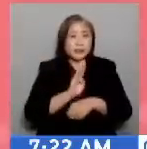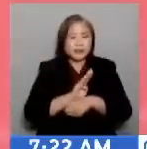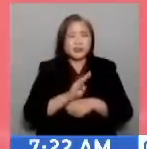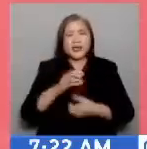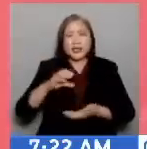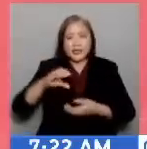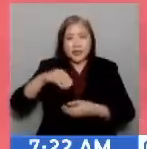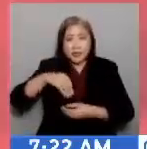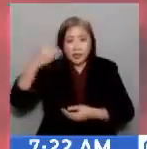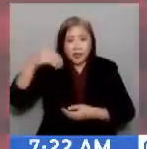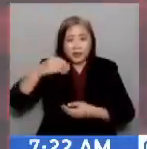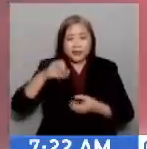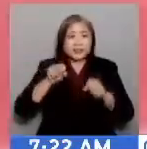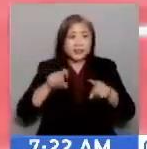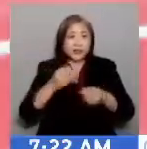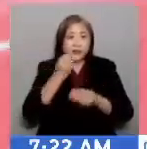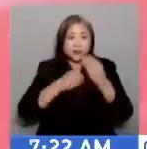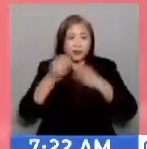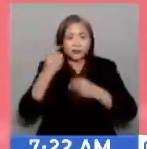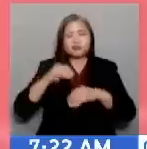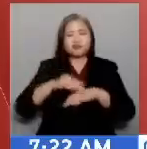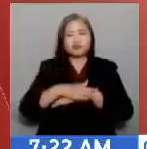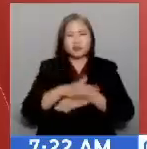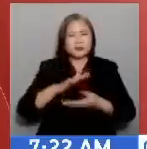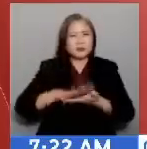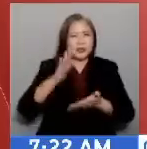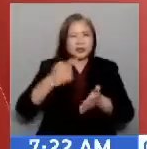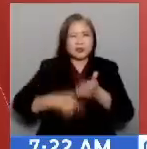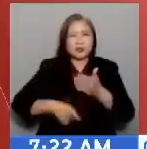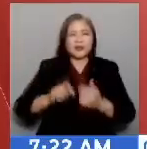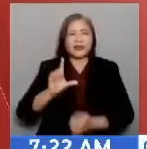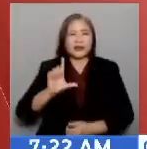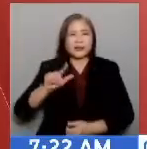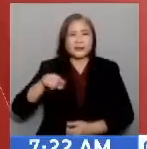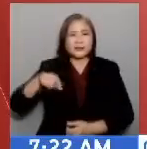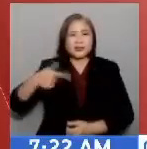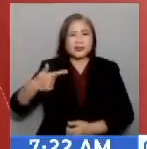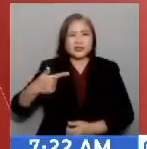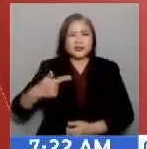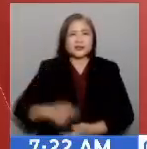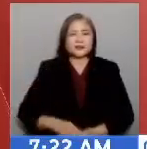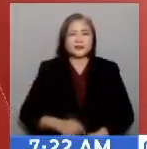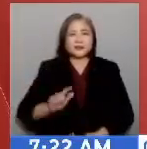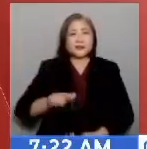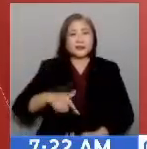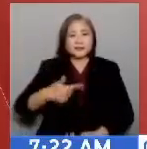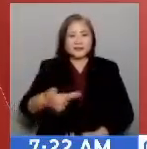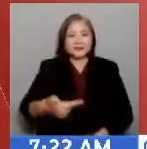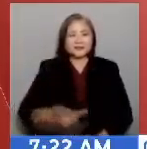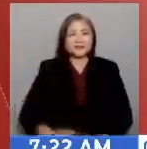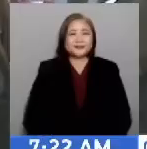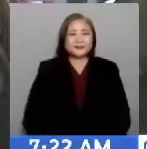malakihang taas singil sa LPG. At nagbabalik si Susan Enriquez. Ate Sue, good morning ulit.